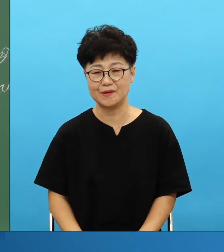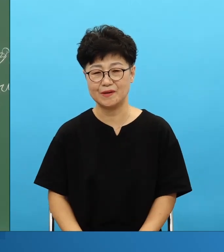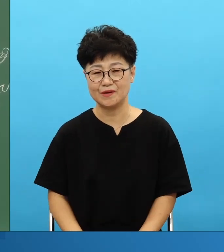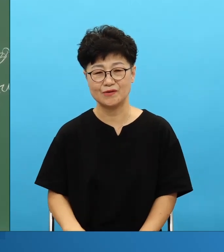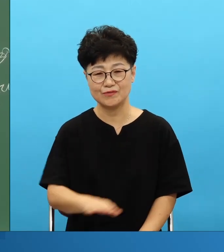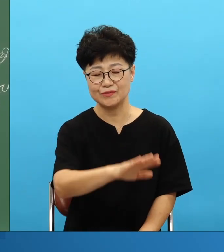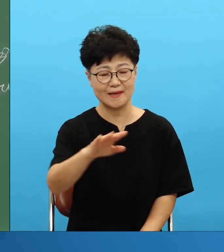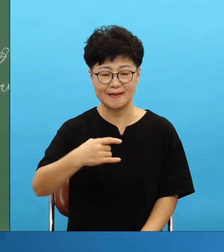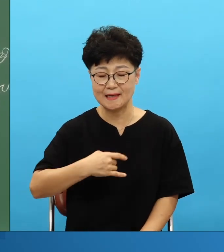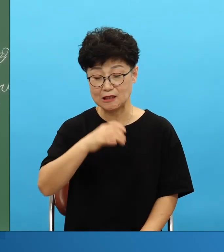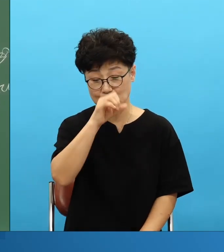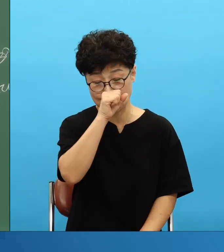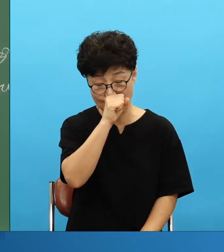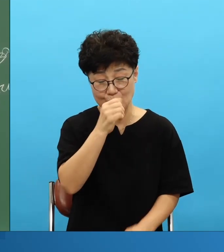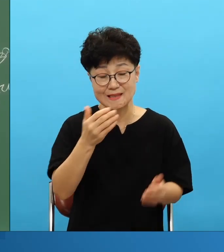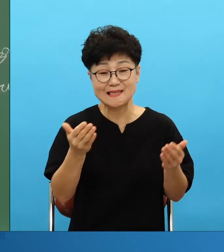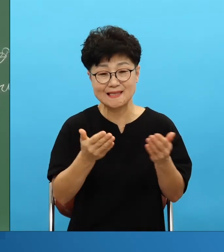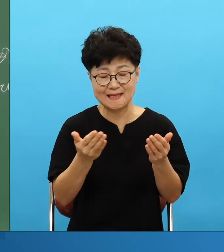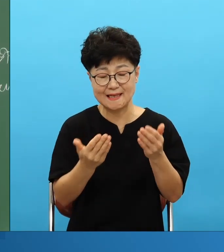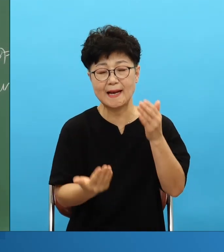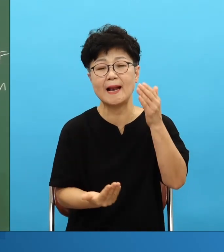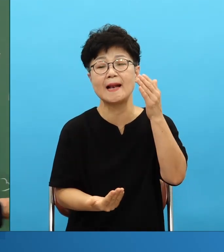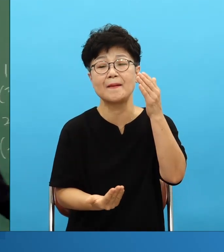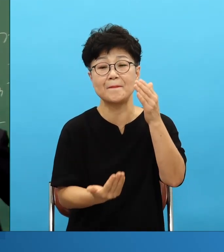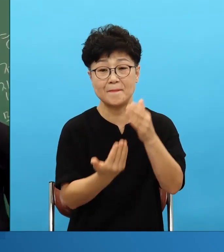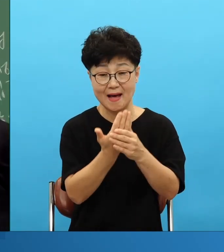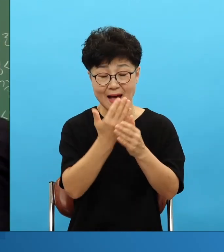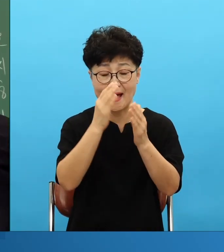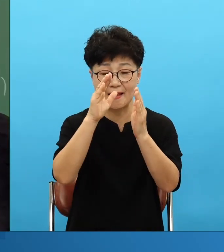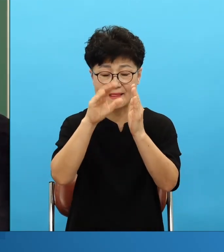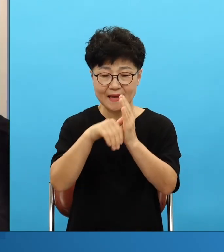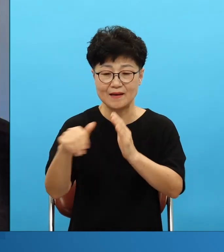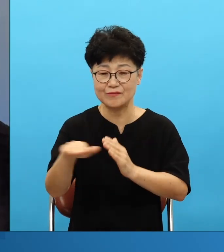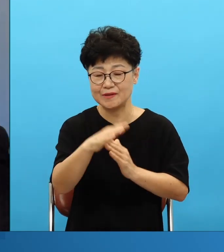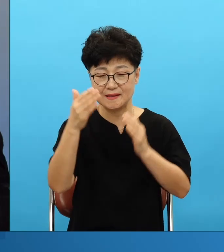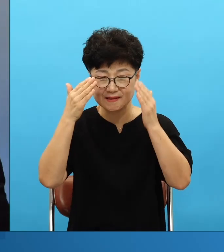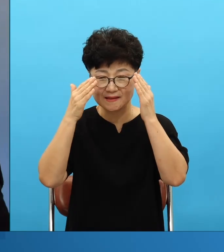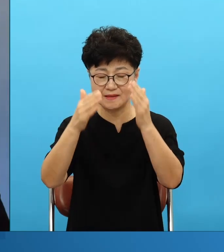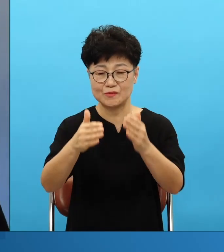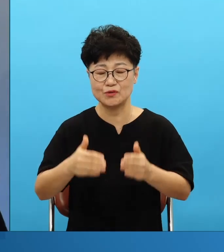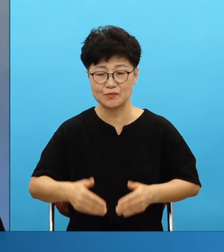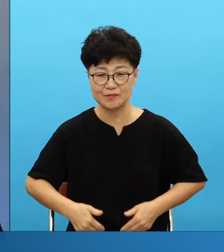Good things can happen. 이럴 때 집중하는 거죠. At that time, we concentrate.